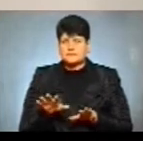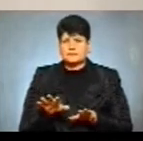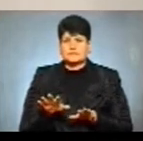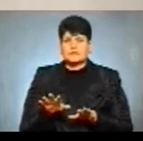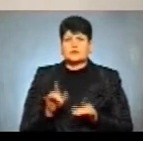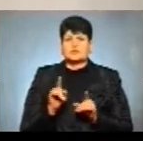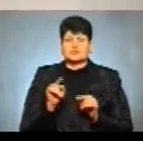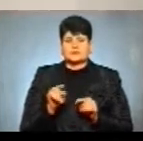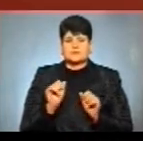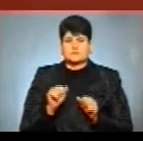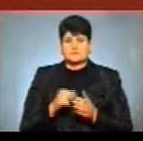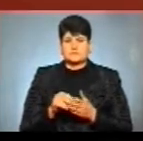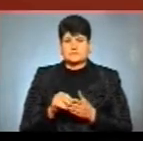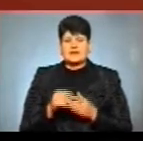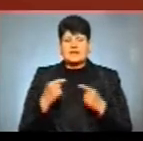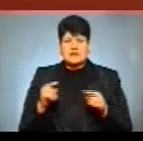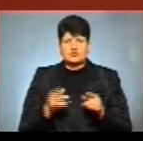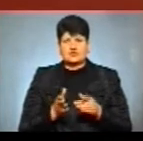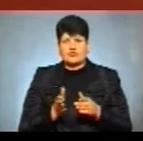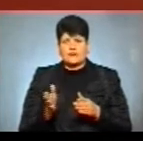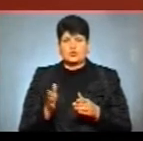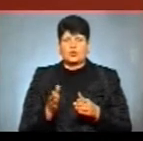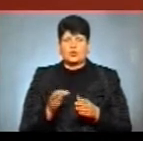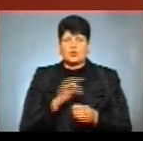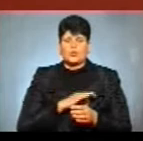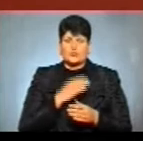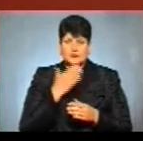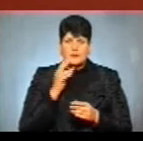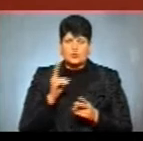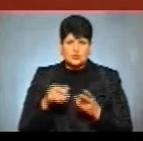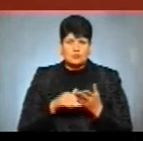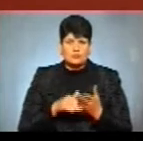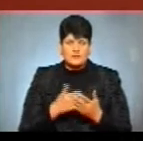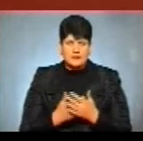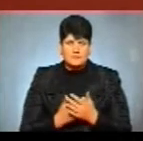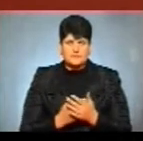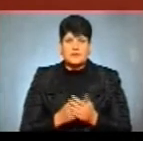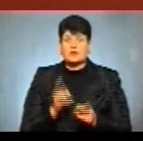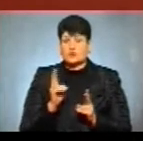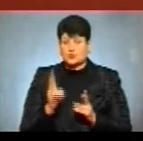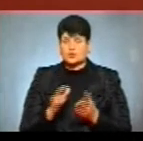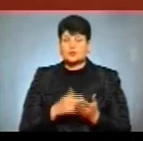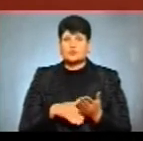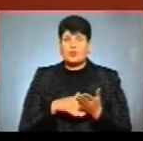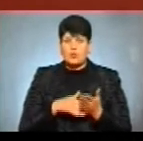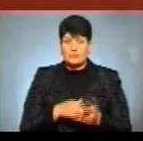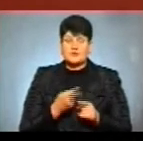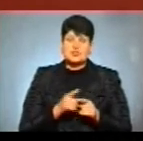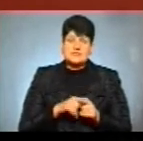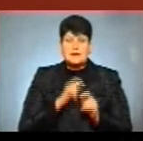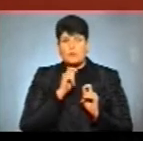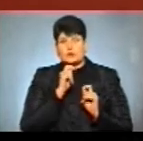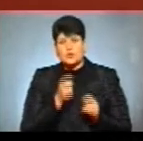він, власне, міг так придбати. Іншого виду доходу немає, так, значить, хтось допоміг, напевно. Так, але якщо хтось допоміг, чи це подарунок, чи